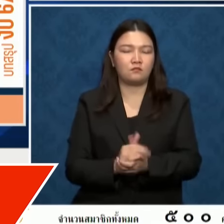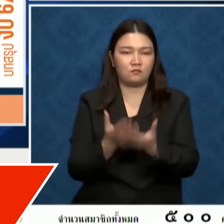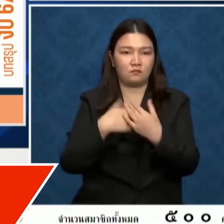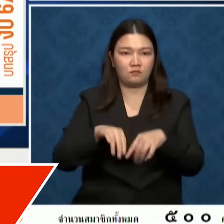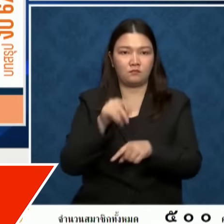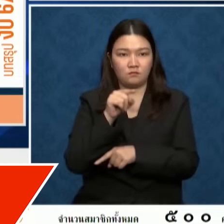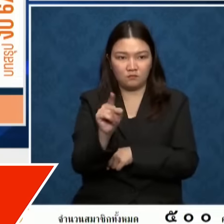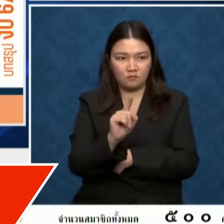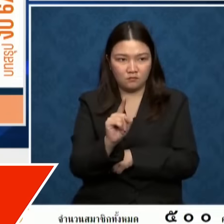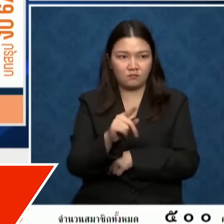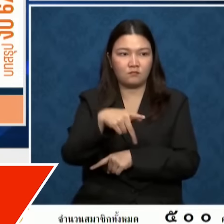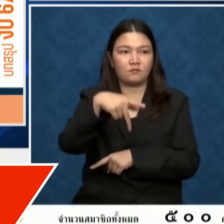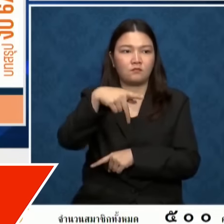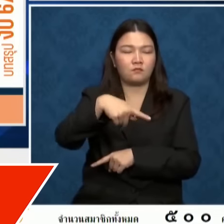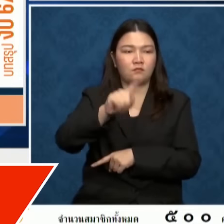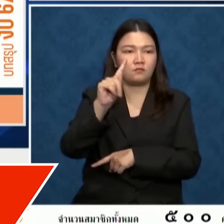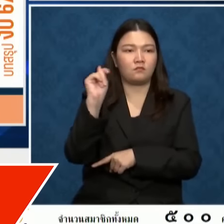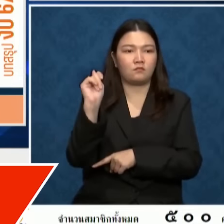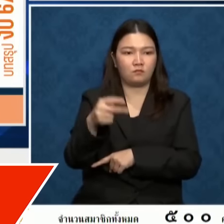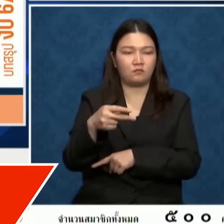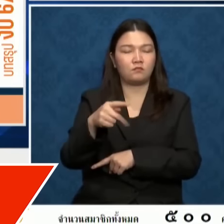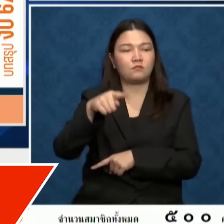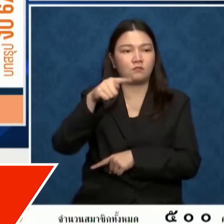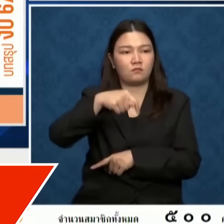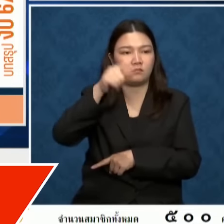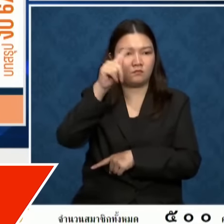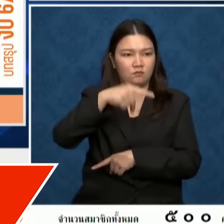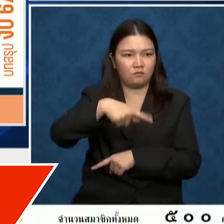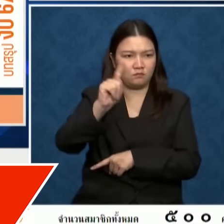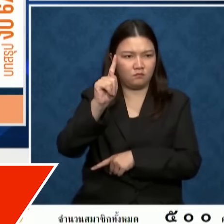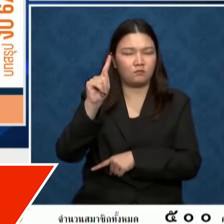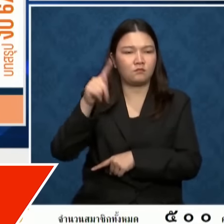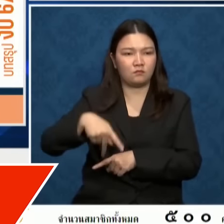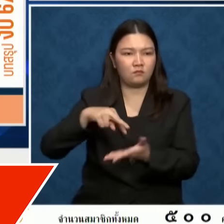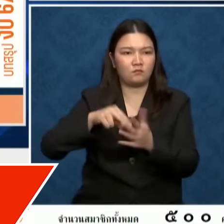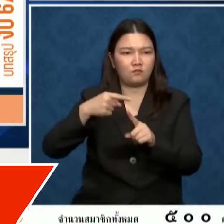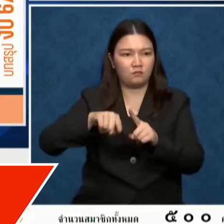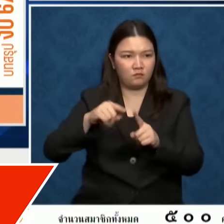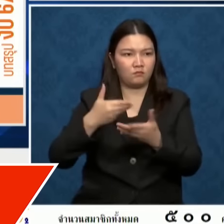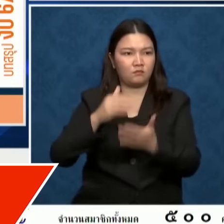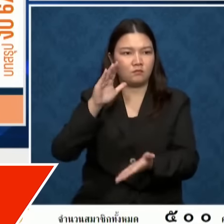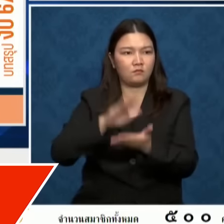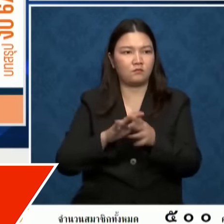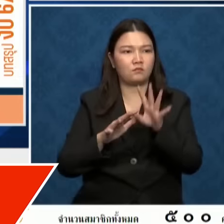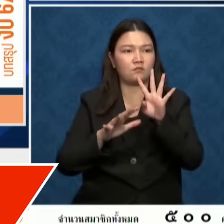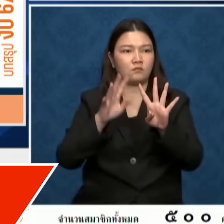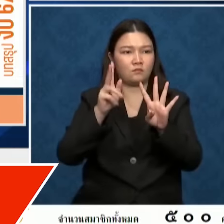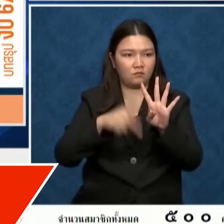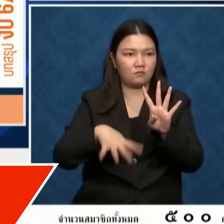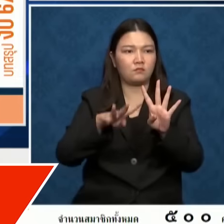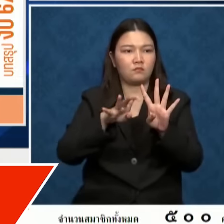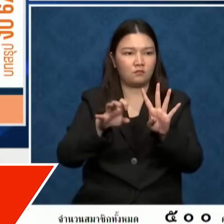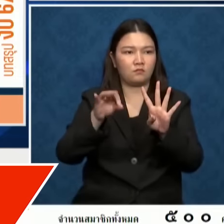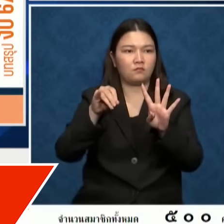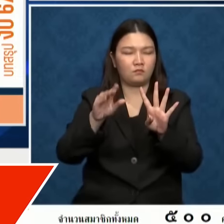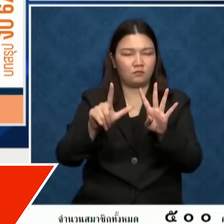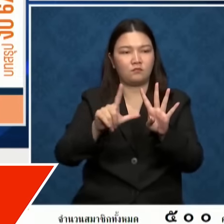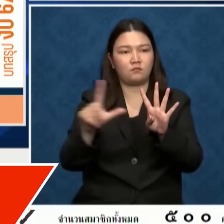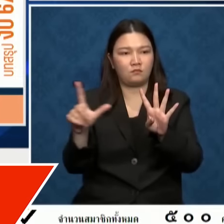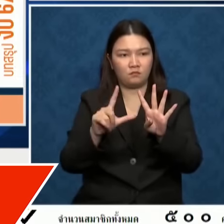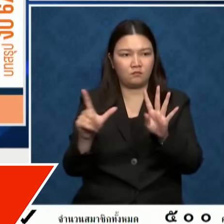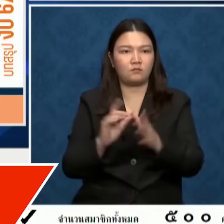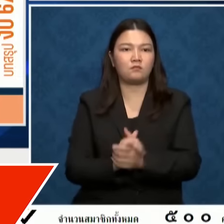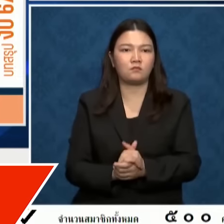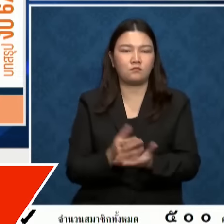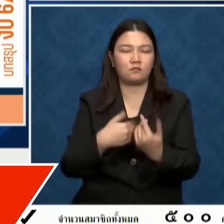ายในส่นของปออ ในก็ประมาณ 4,490,769,900 บาทซึ่ไม่มี